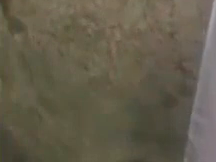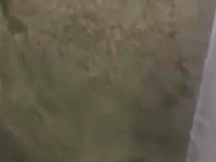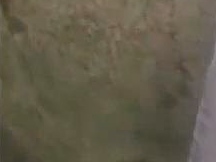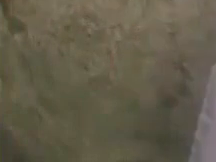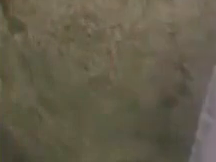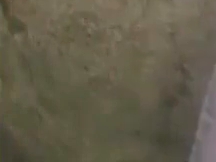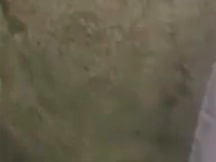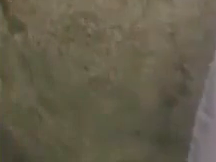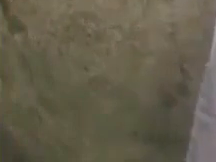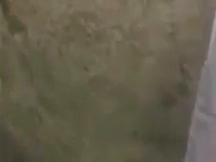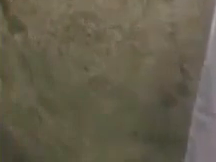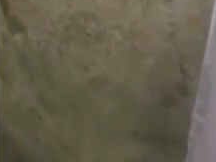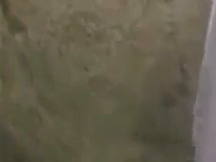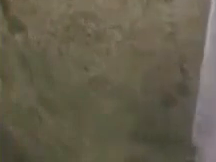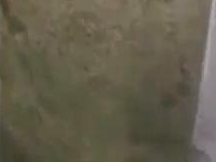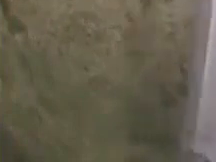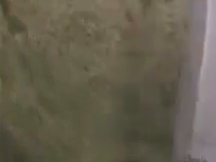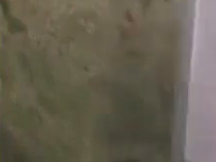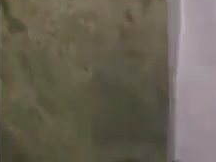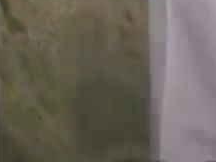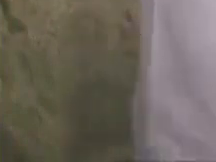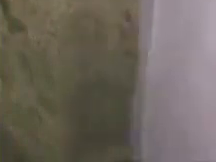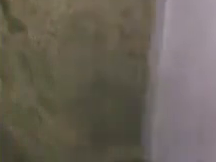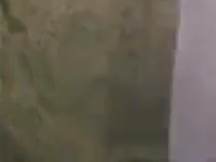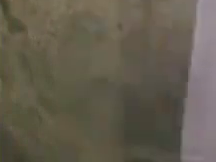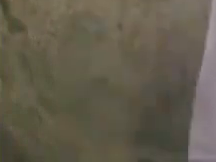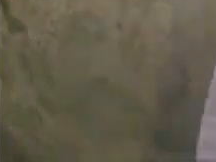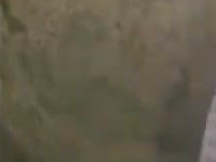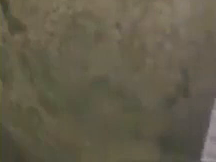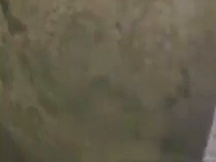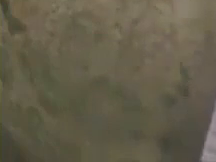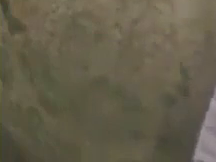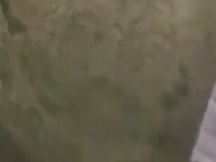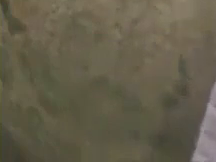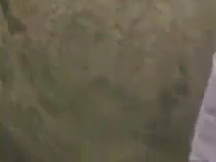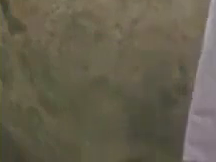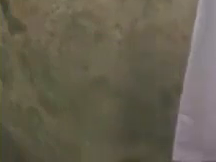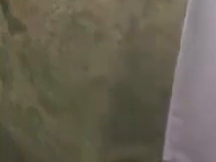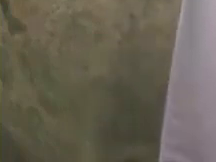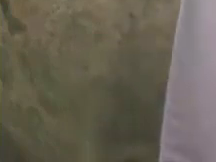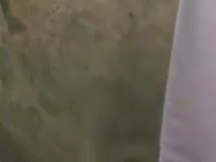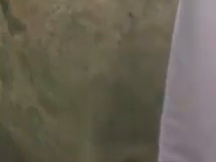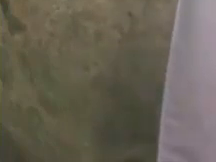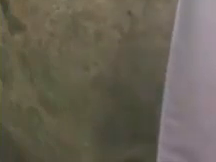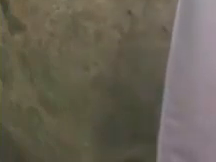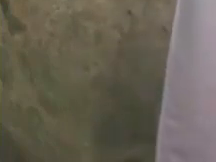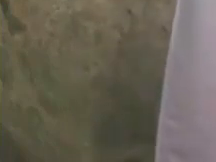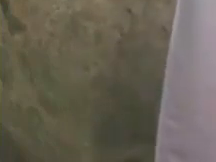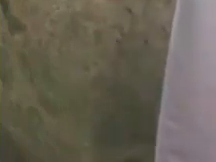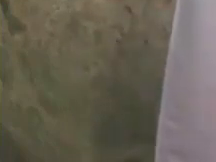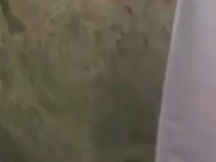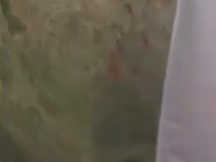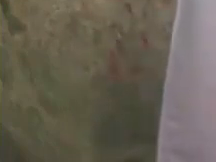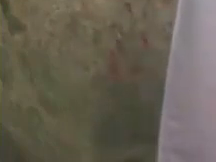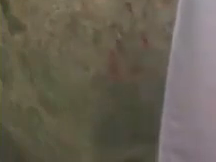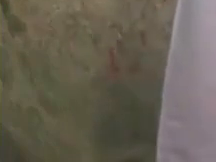مثيرة للأثربة والغبار تحد من مدى الرؤية الأفقية على المناطق الشمالية من المملكة تشمل الحدود الشمالية والجوف وتبوك وحائل والقصيم، وكذلك